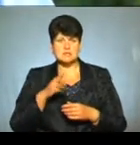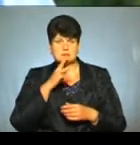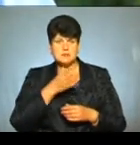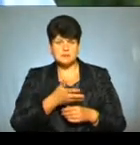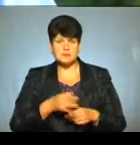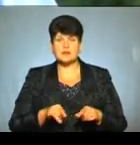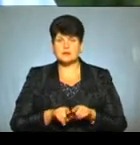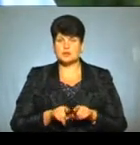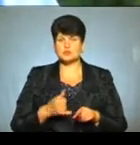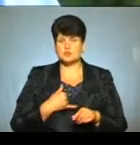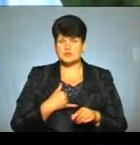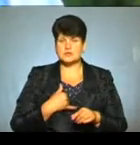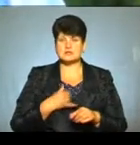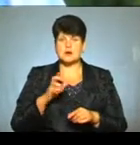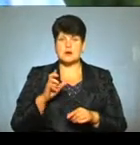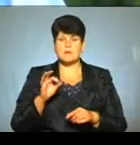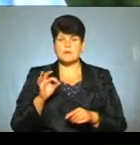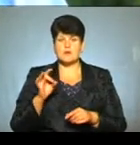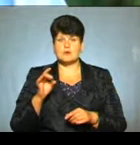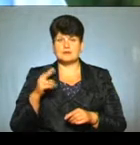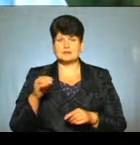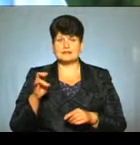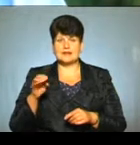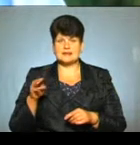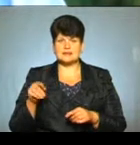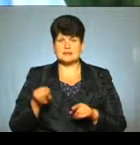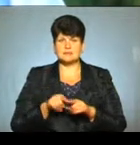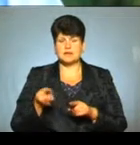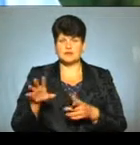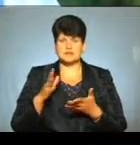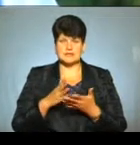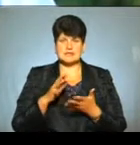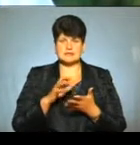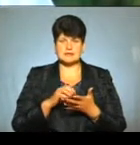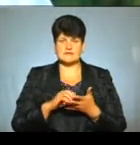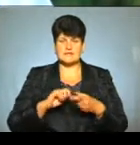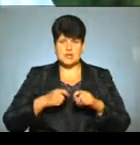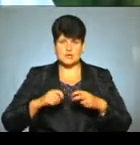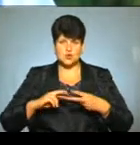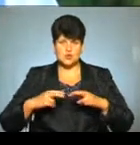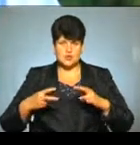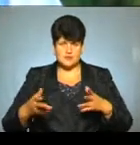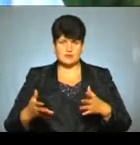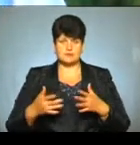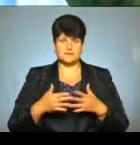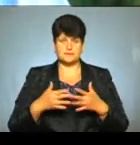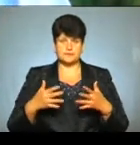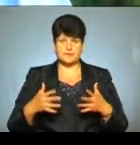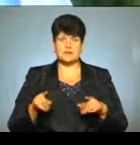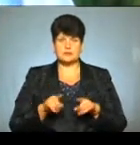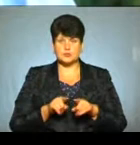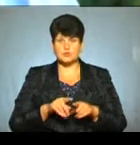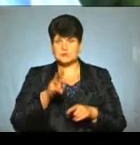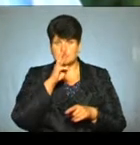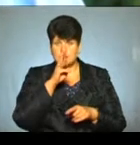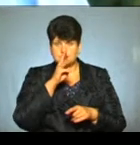же само в нас, ми знаємо, бортнеці, от тут же ж так же само там в'язальники жгутів і так далі. Також заробітні